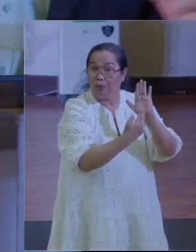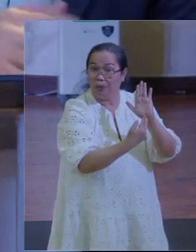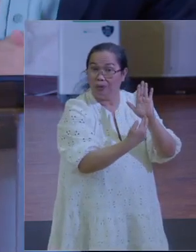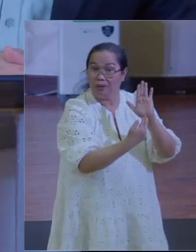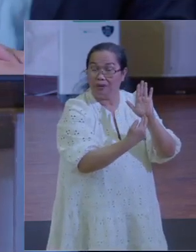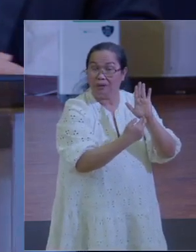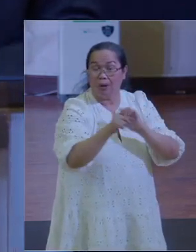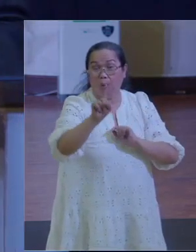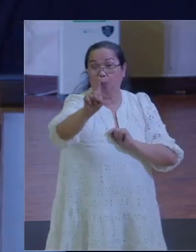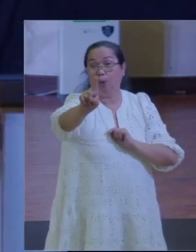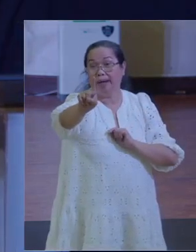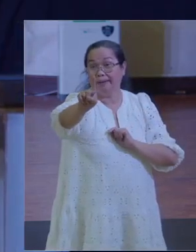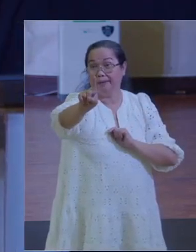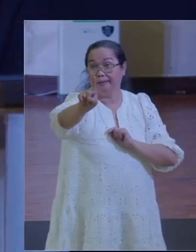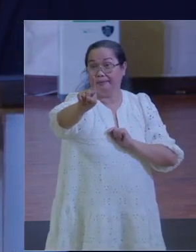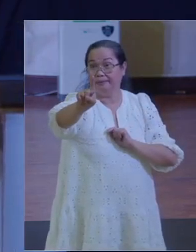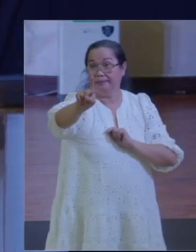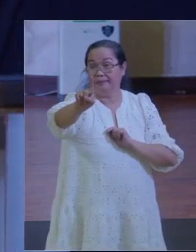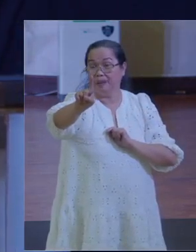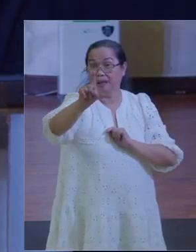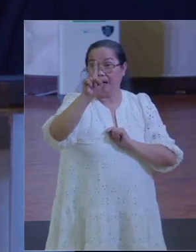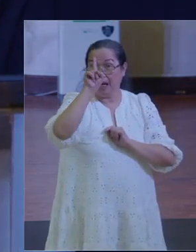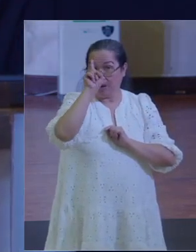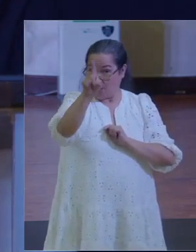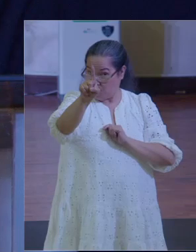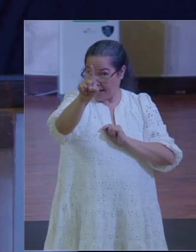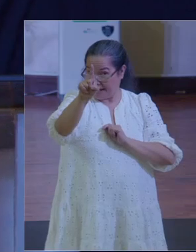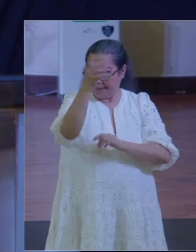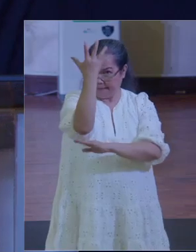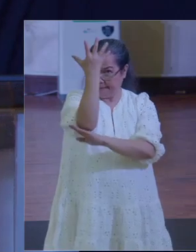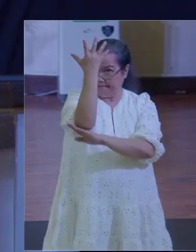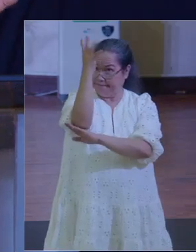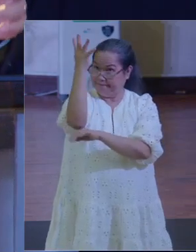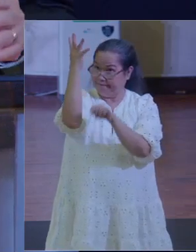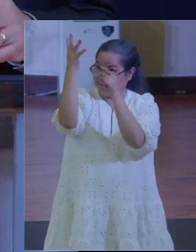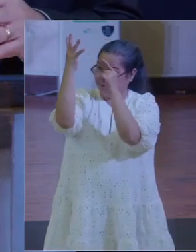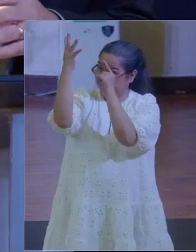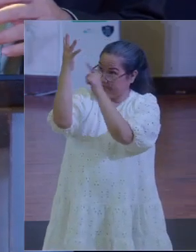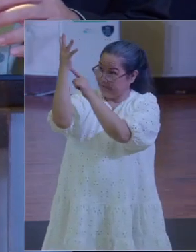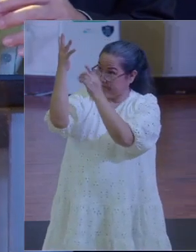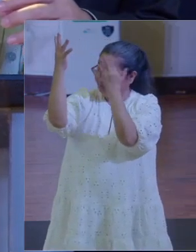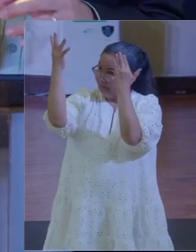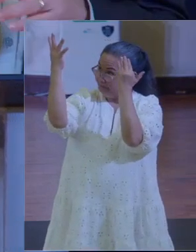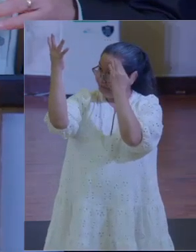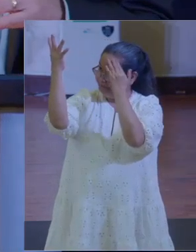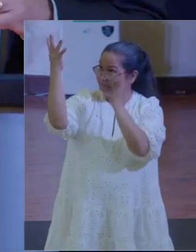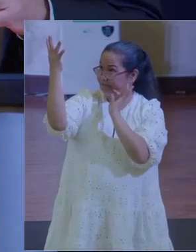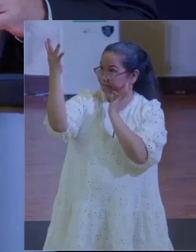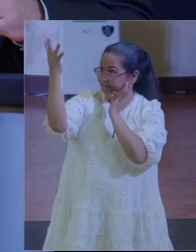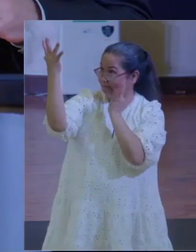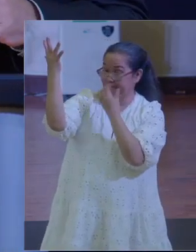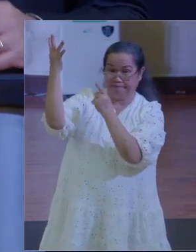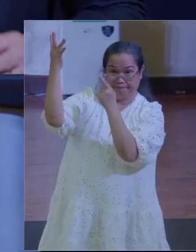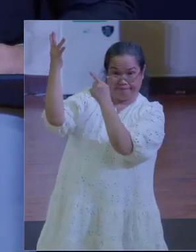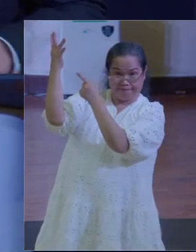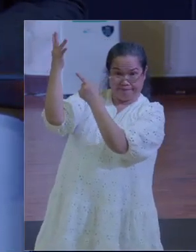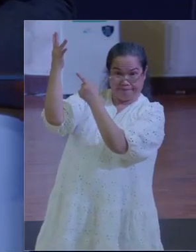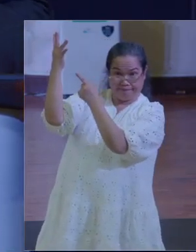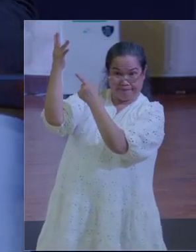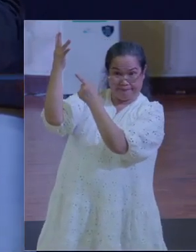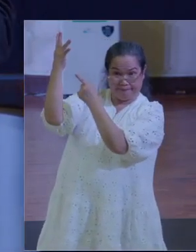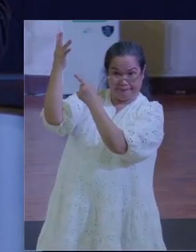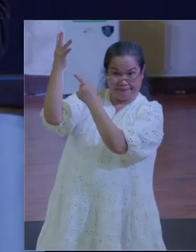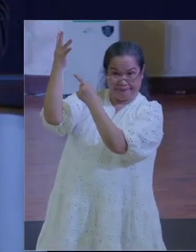number 1. Each tree is known by its fruit. Ang bawat puno ay nakikilala sa